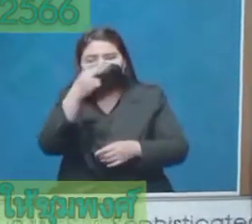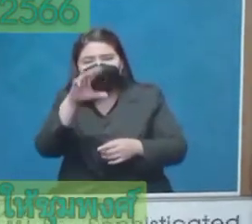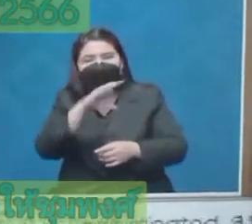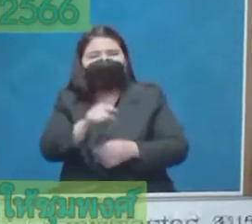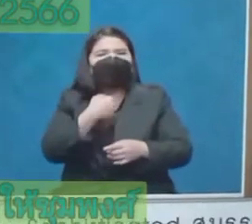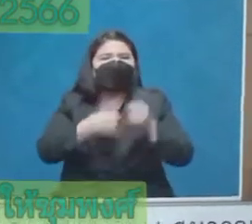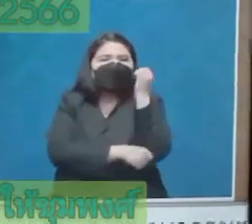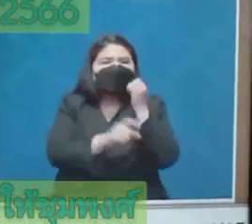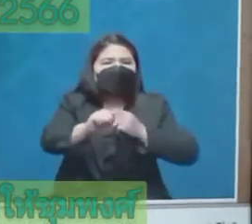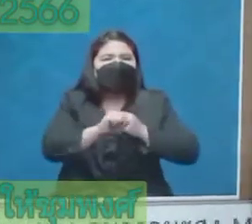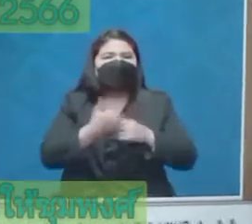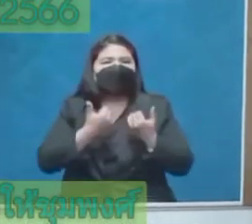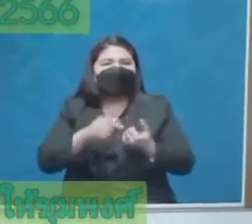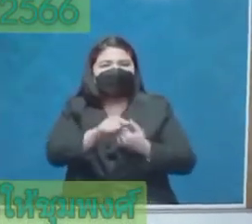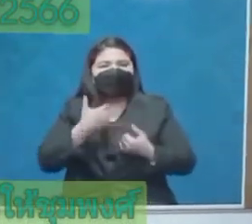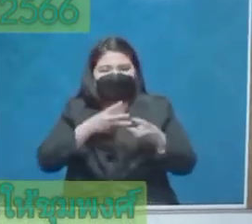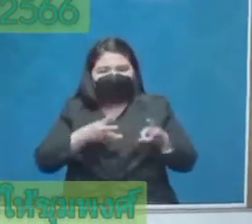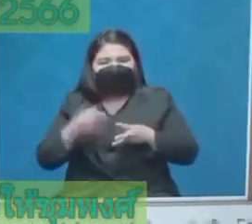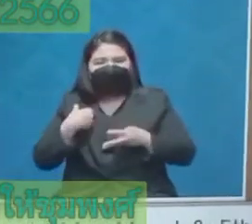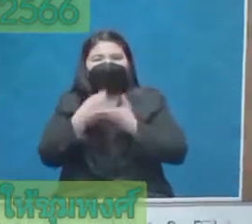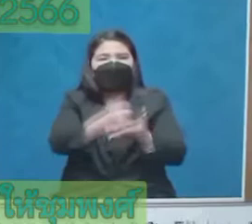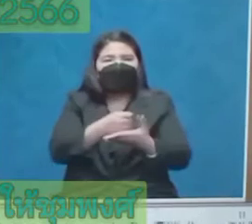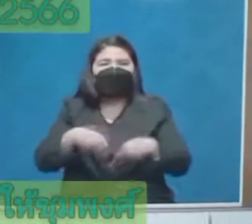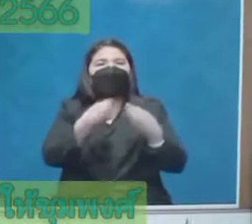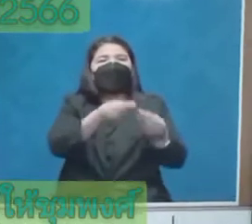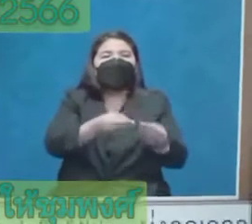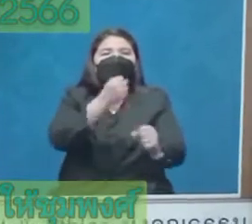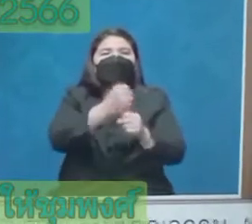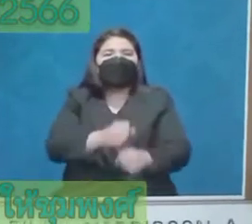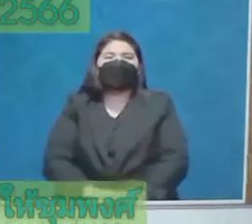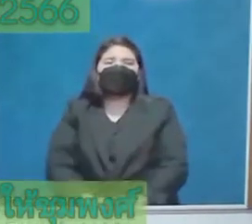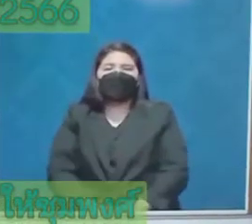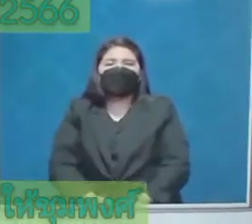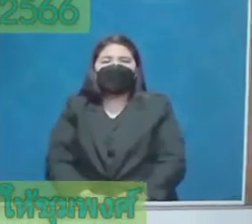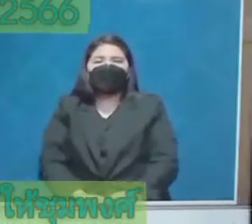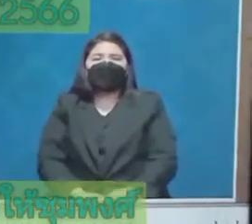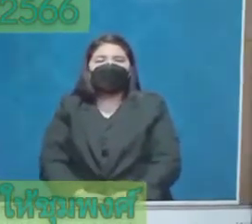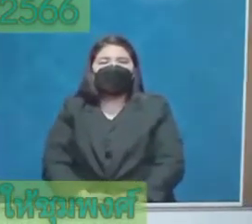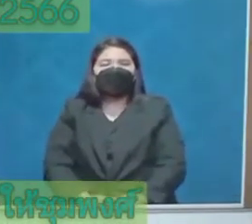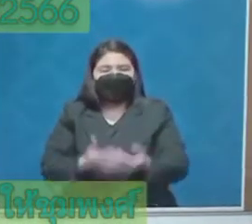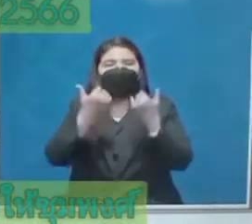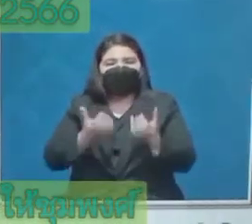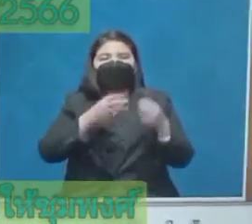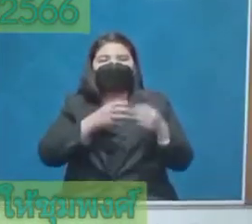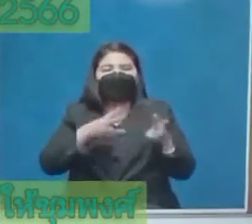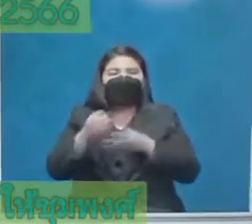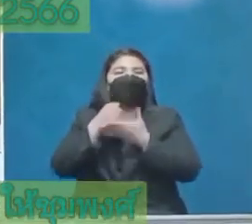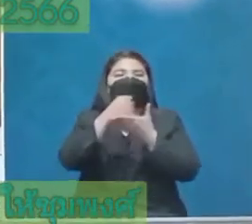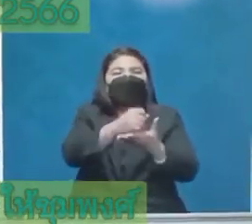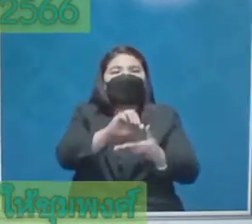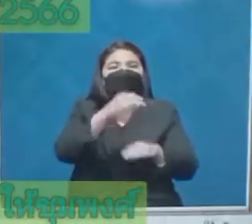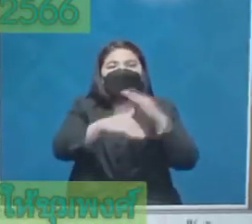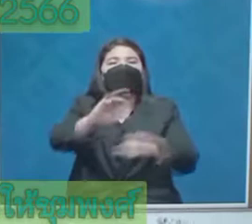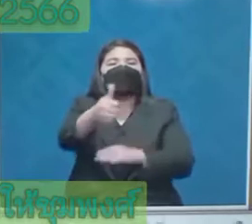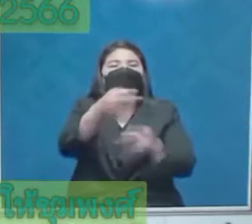จากอะไรแล้วควรจะมีเมนูอะไรให้เขาไปแก้ให้เขาไปใช้ให้เขาไปทำนะครับในระหว่างนี้ก็ช่วยเหลือให้เขาสามารถดำรงชีวิตอยู่